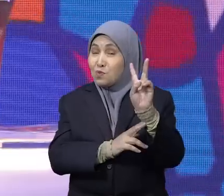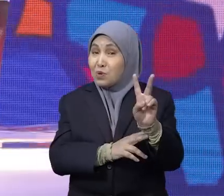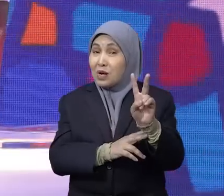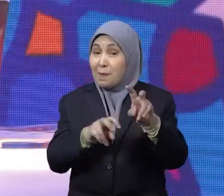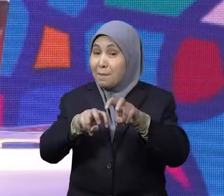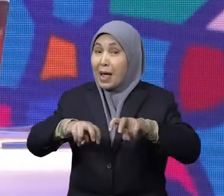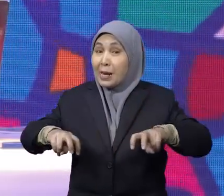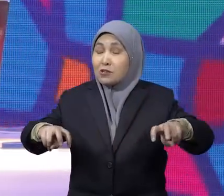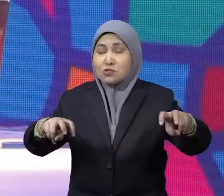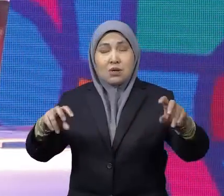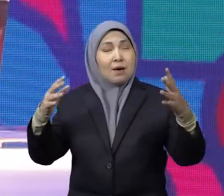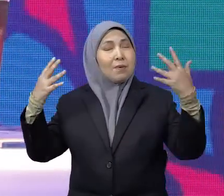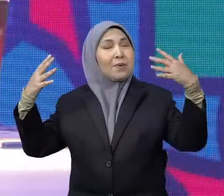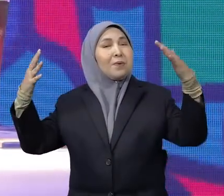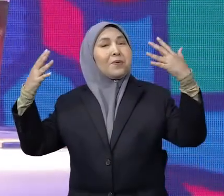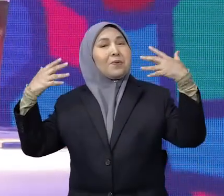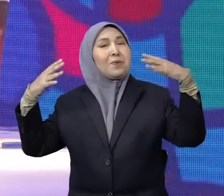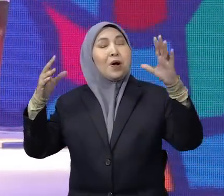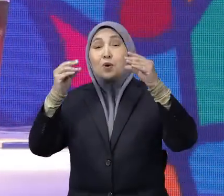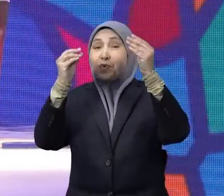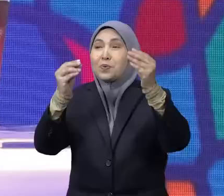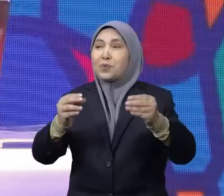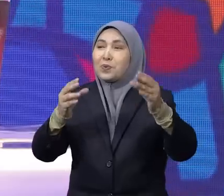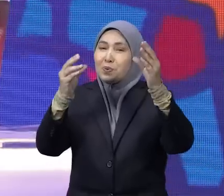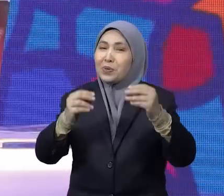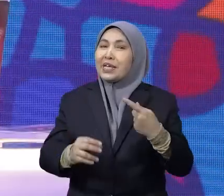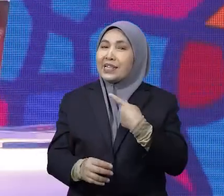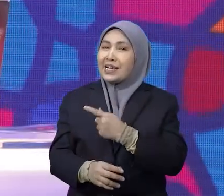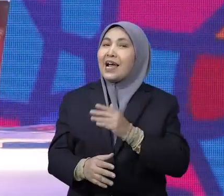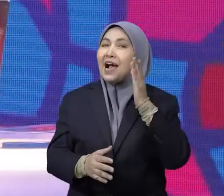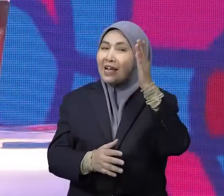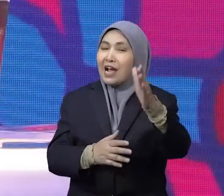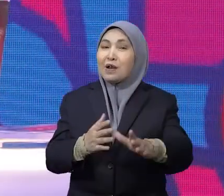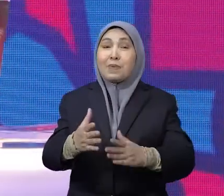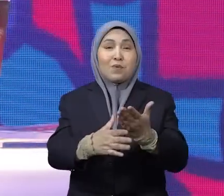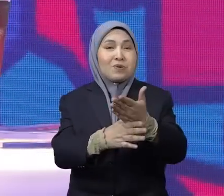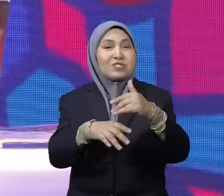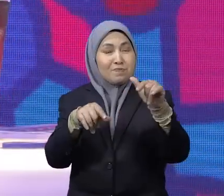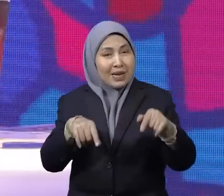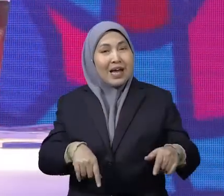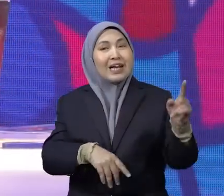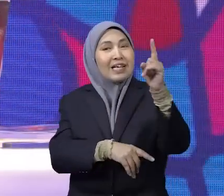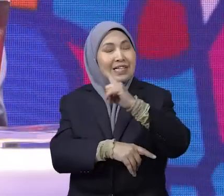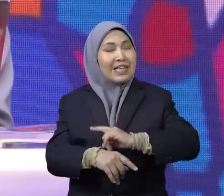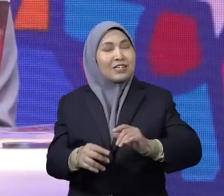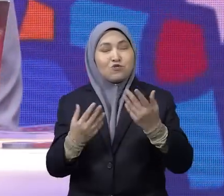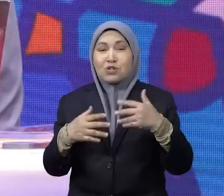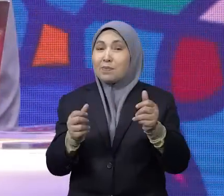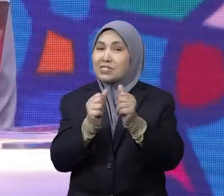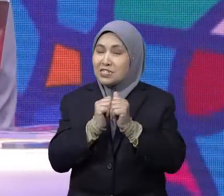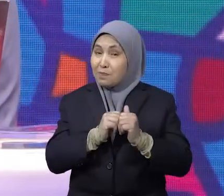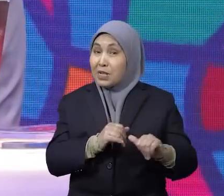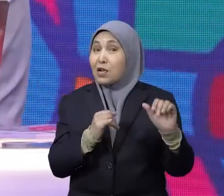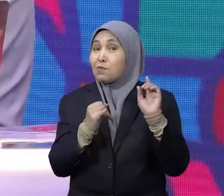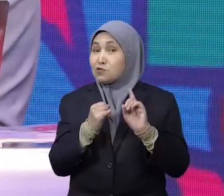yang cukup hebat, guru-guru kita yang akan berkongsi pada hari ini, iaitu bersama dengan kita di hujung